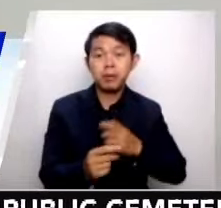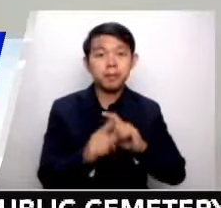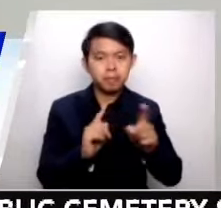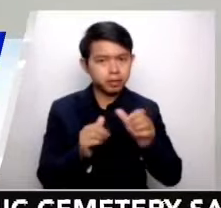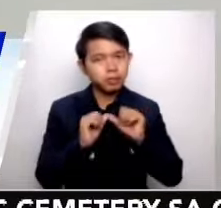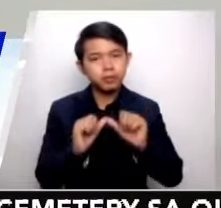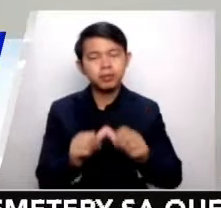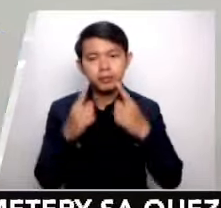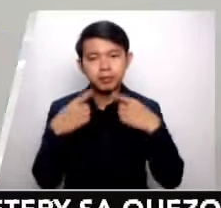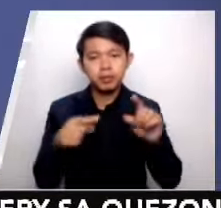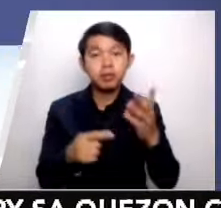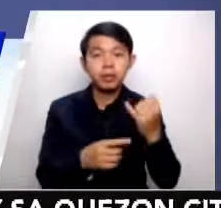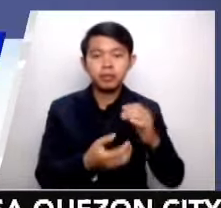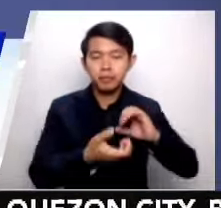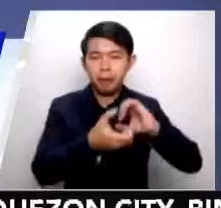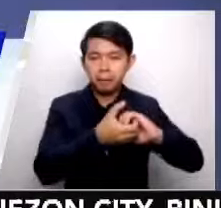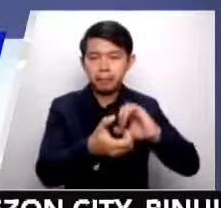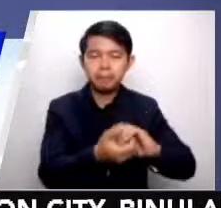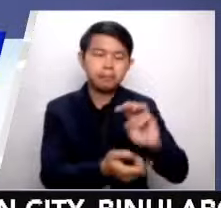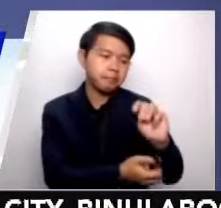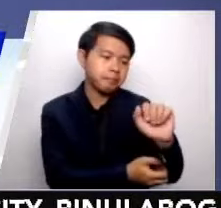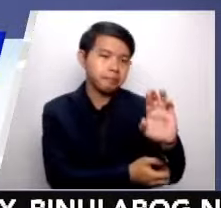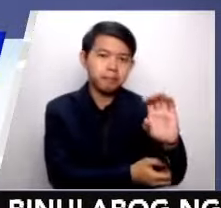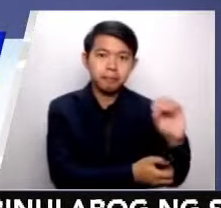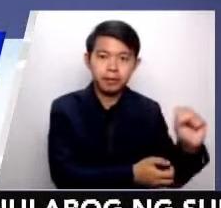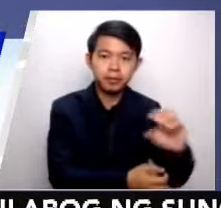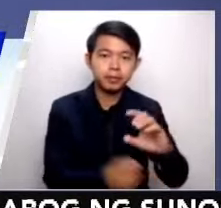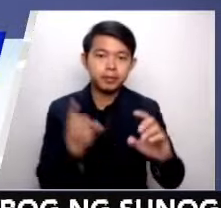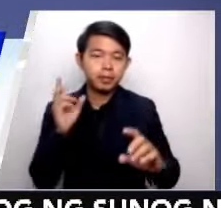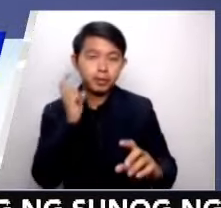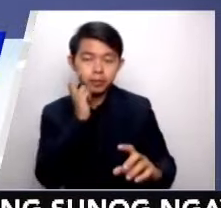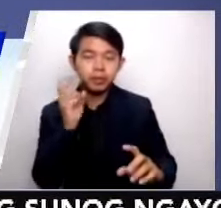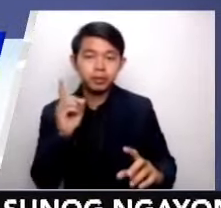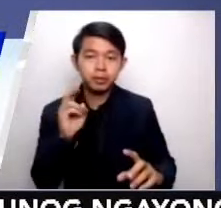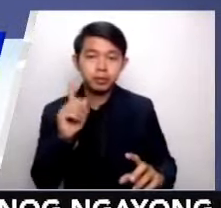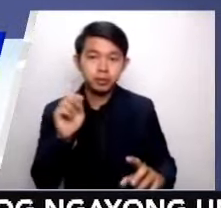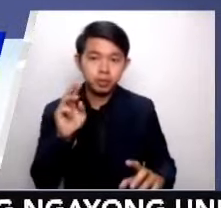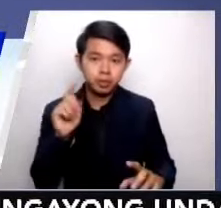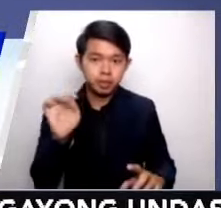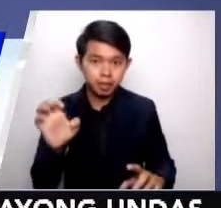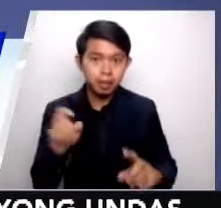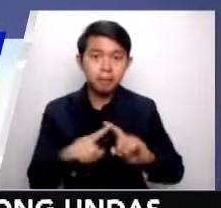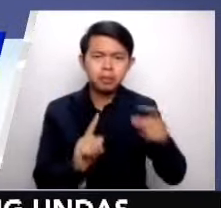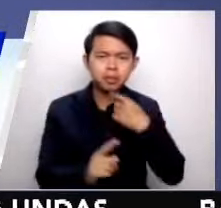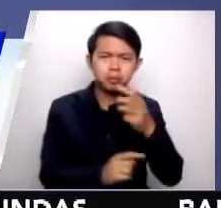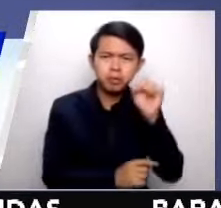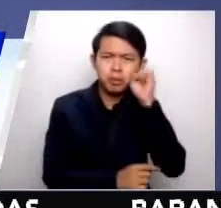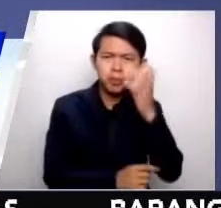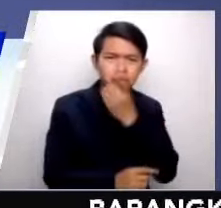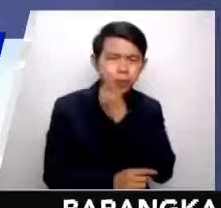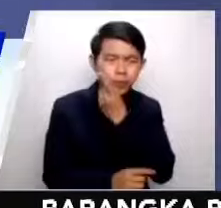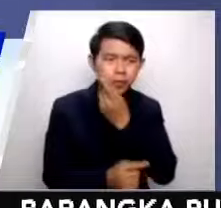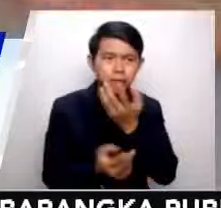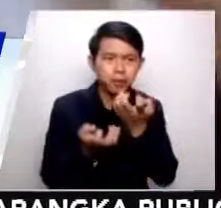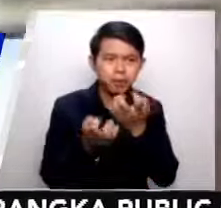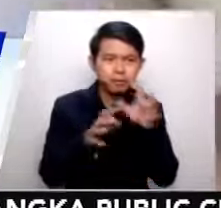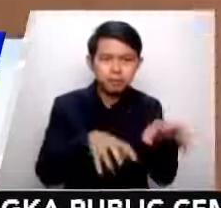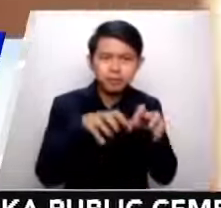Marcos-Duterte. Pero kamakailan, sinabi ni Vice President Sara Duterte na ipahuhukay niya ang labi ng dating Pangulo at